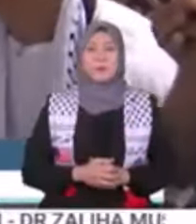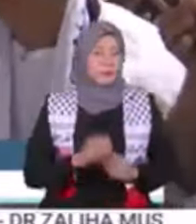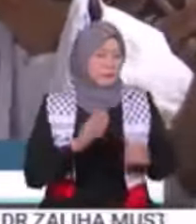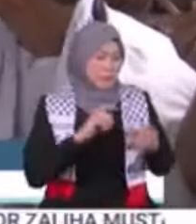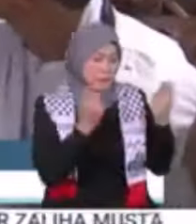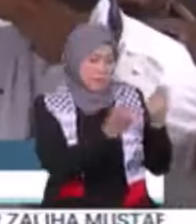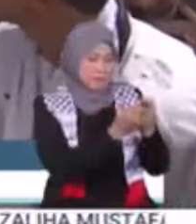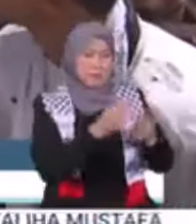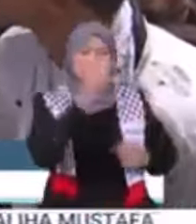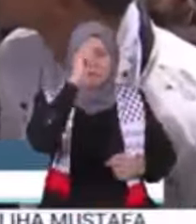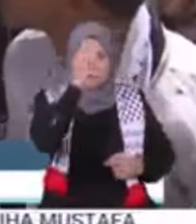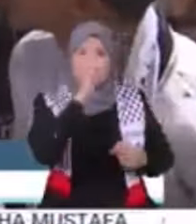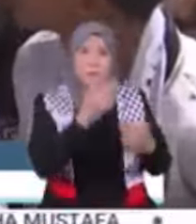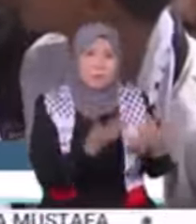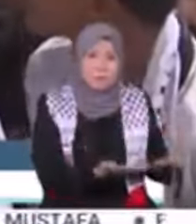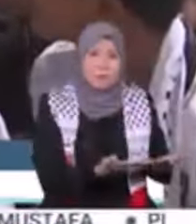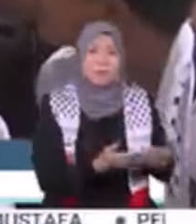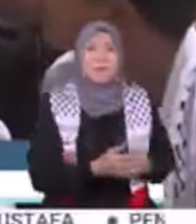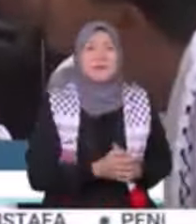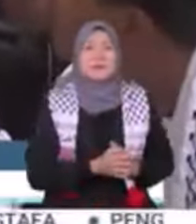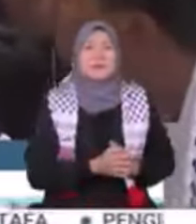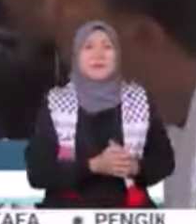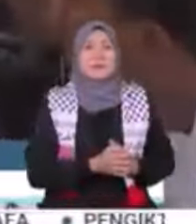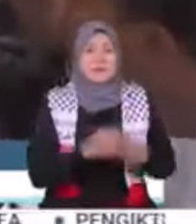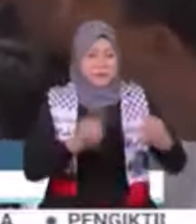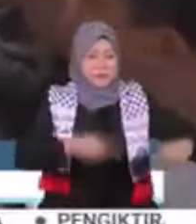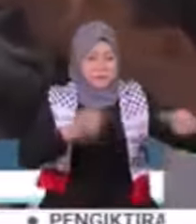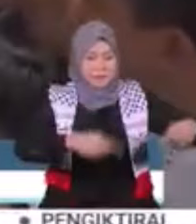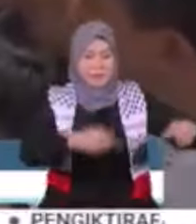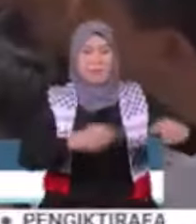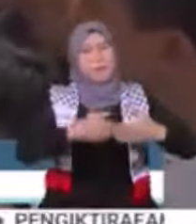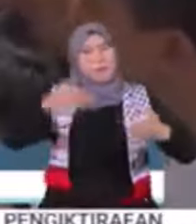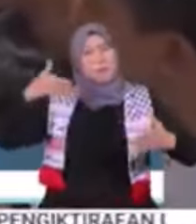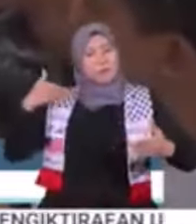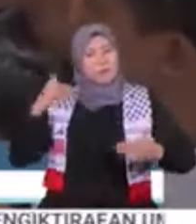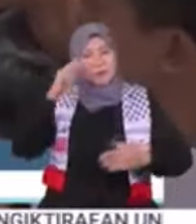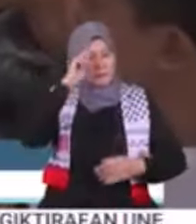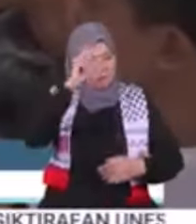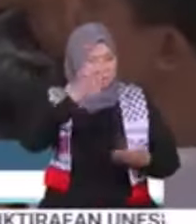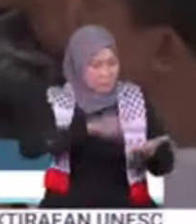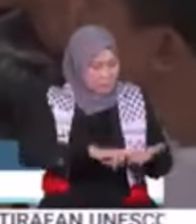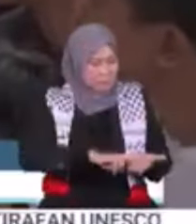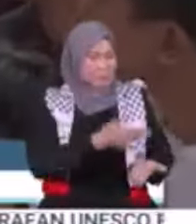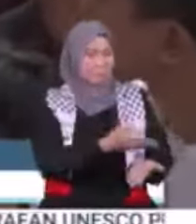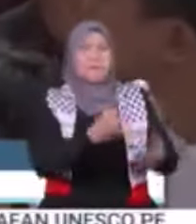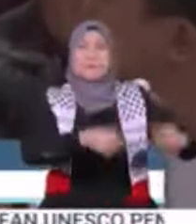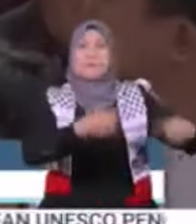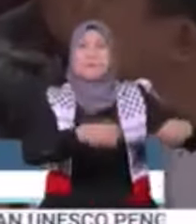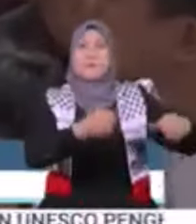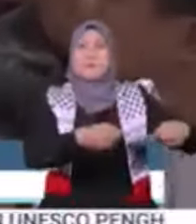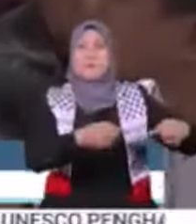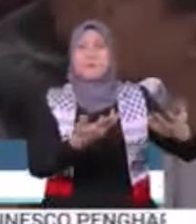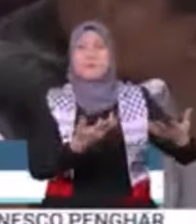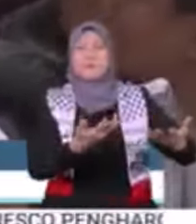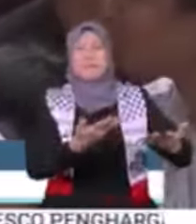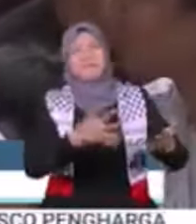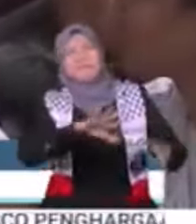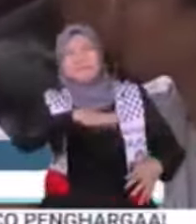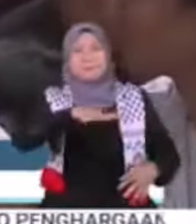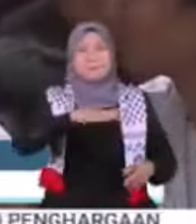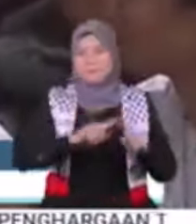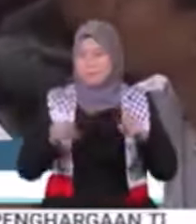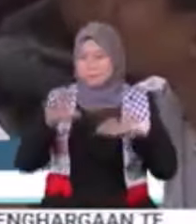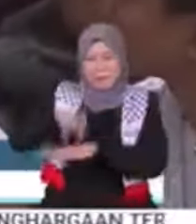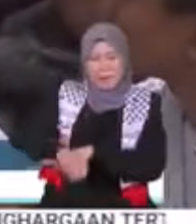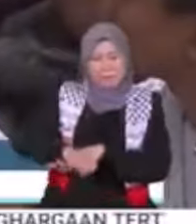Untuk pasukan Terengganu sendiri, kita tahu untuk game-game sebelum ni Terengganu merekodkan perlawanan yang tidak memberang sangat. Tapi untuk